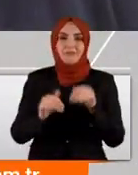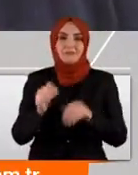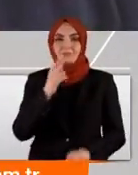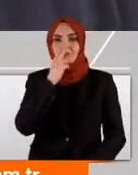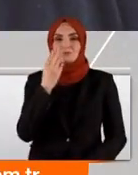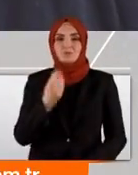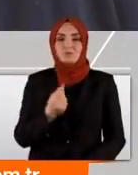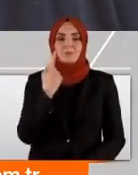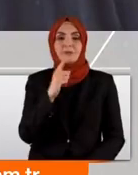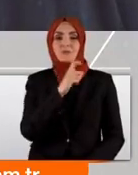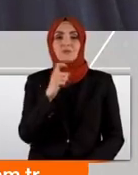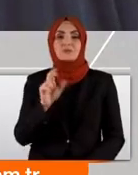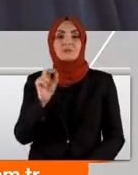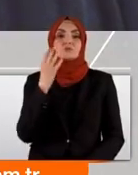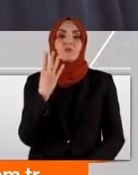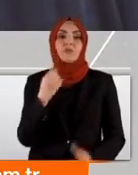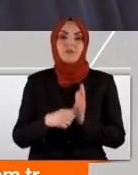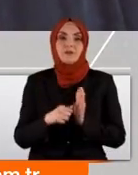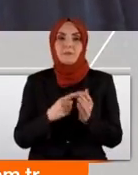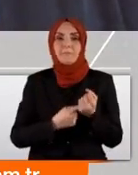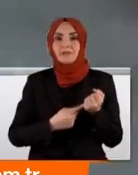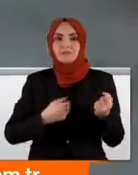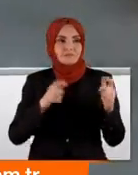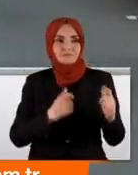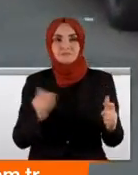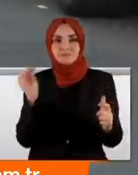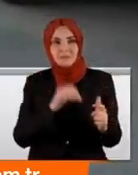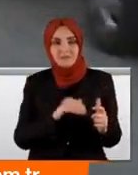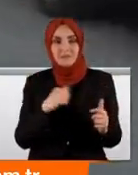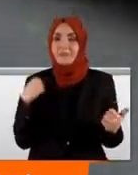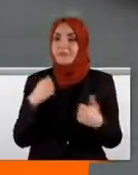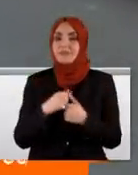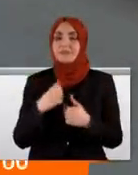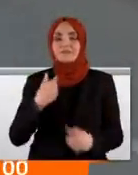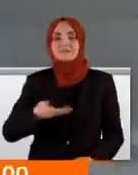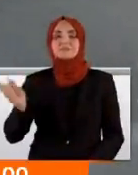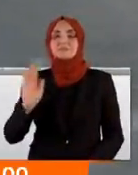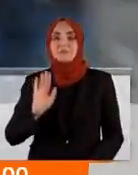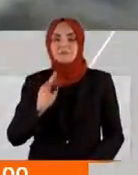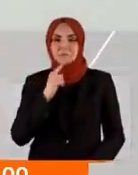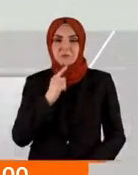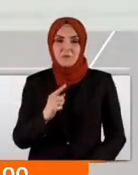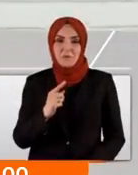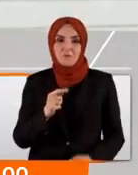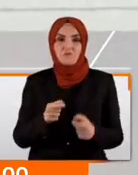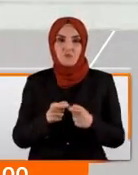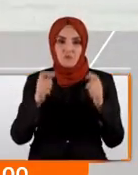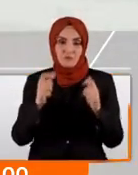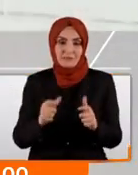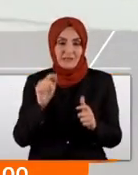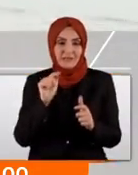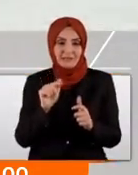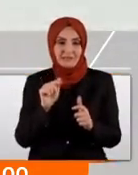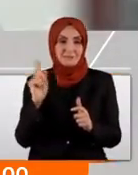Belçika'ya geldim. Bir daha da gitmediniz. Bir daha da gitmedim. Burası Brüksel'in meşhur Skyberg bölgesi.